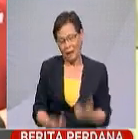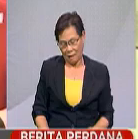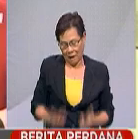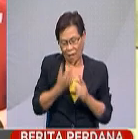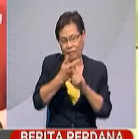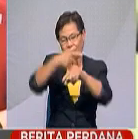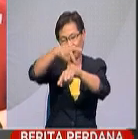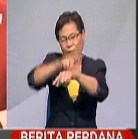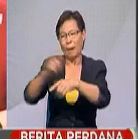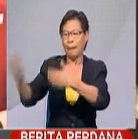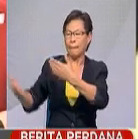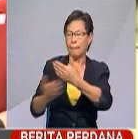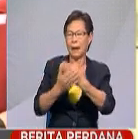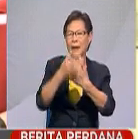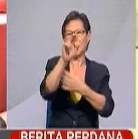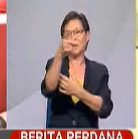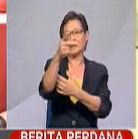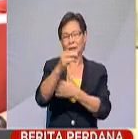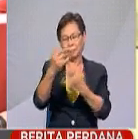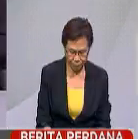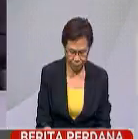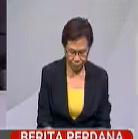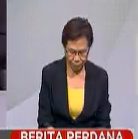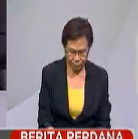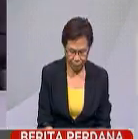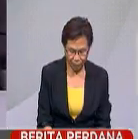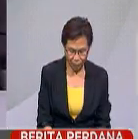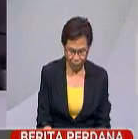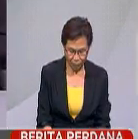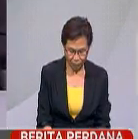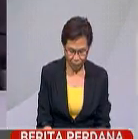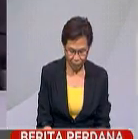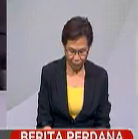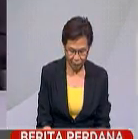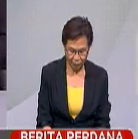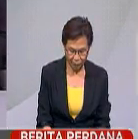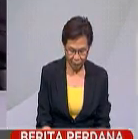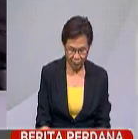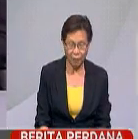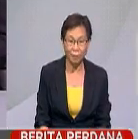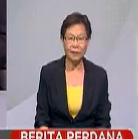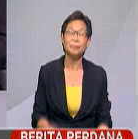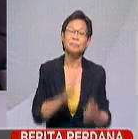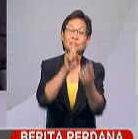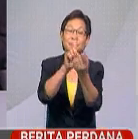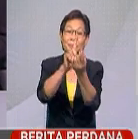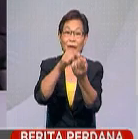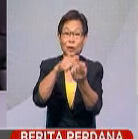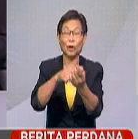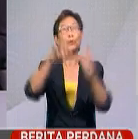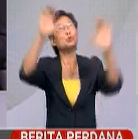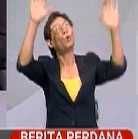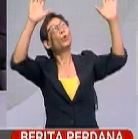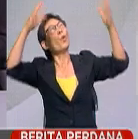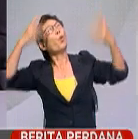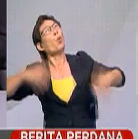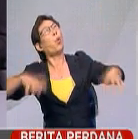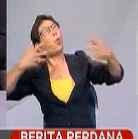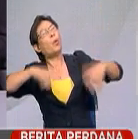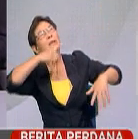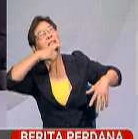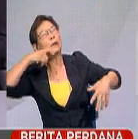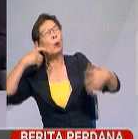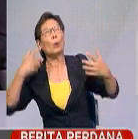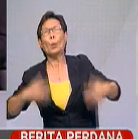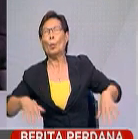Langkawi kembali semula ke Angkasa Puri. Silakan. Bertemu kembali. Keadaan cuaca panas dan kering